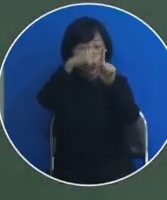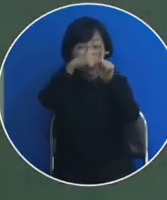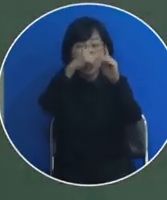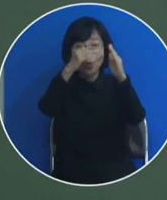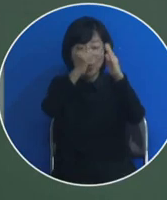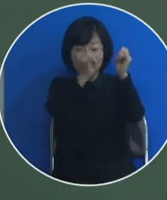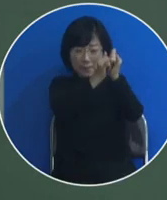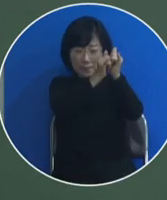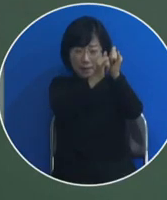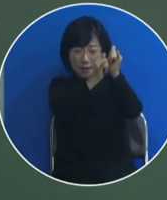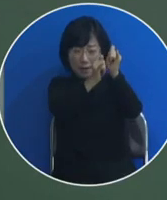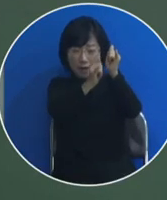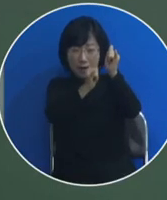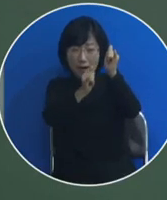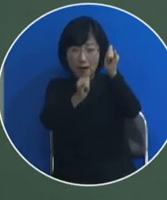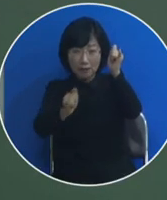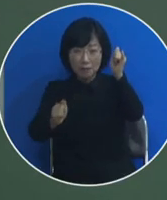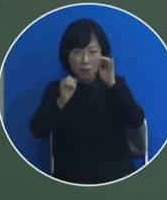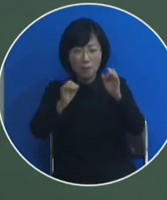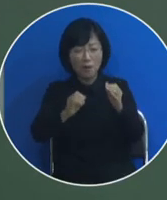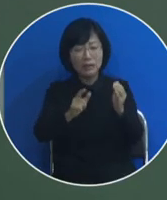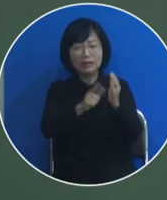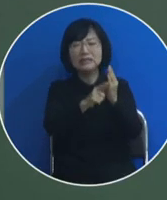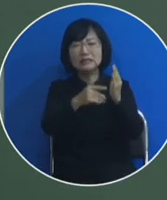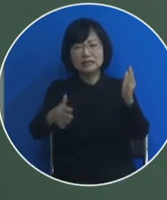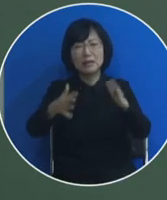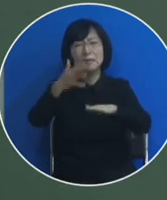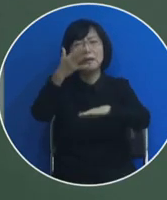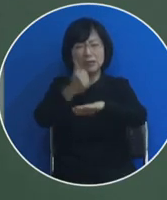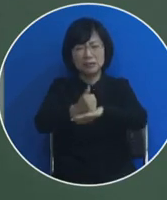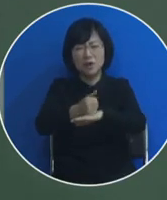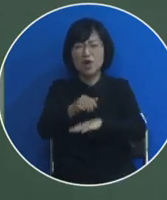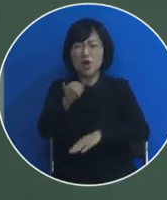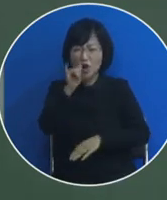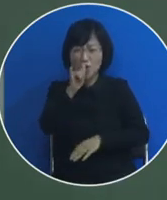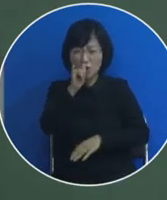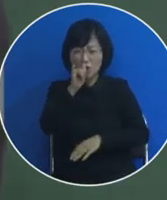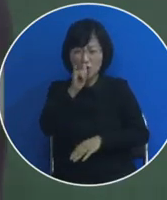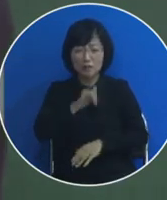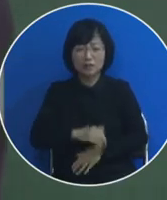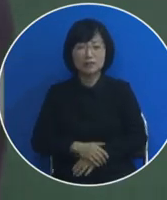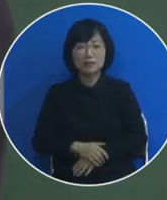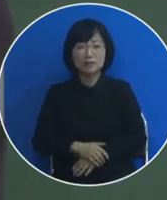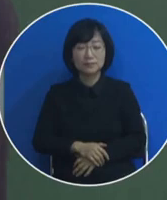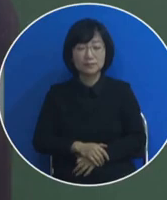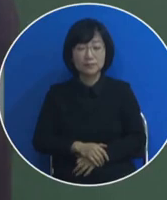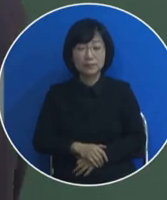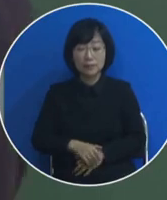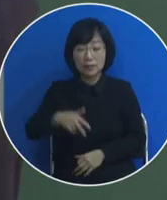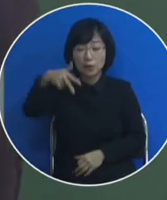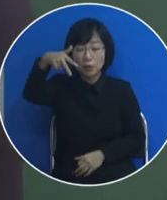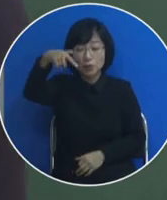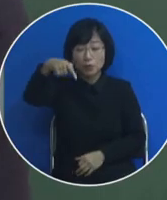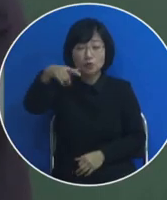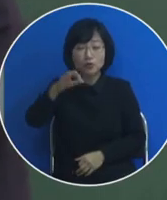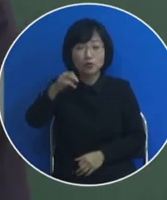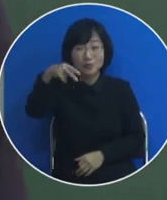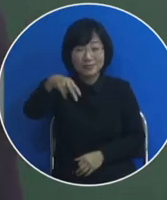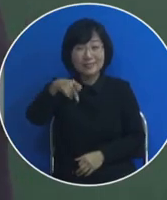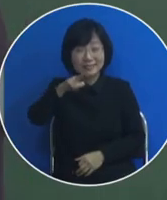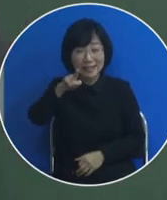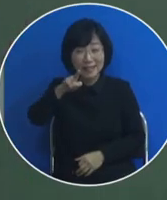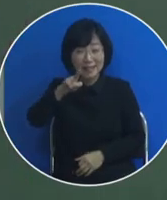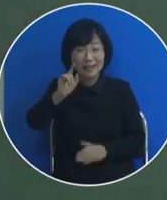분이 있었어요. Even putting aside the Bible, each time that happened, it look at church history. 자, 중세 시대에 성주 한